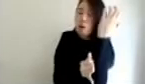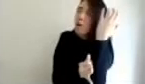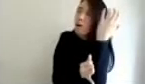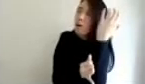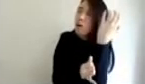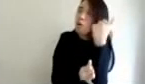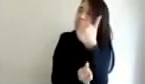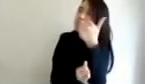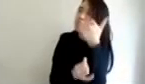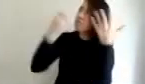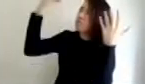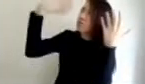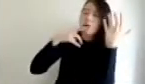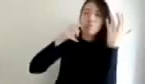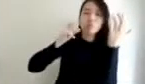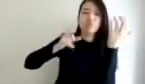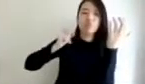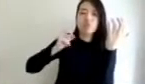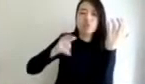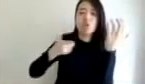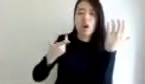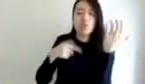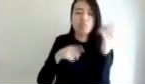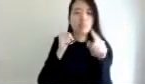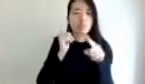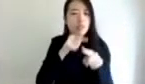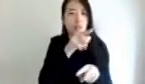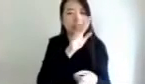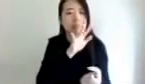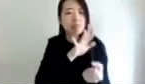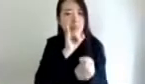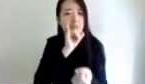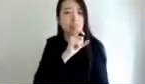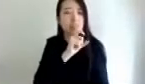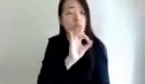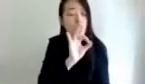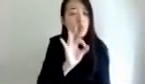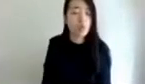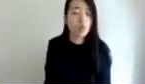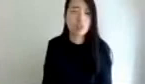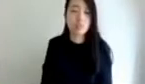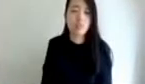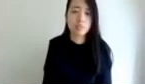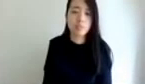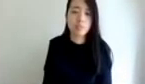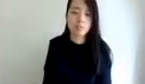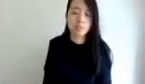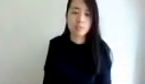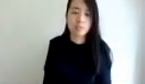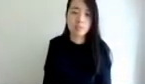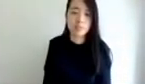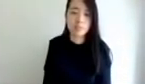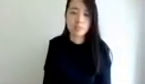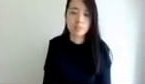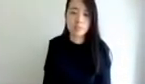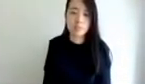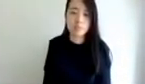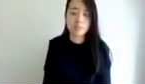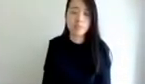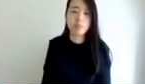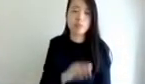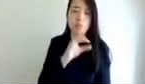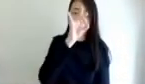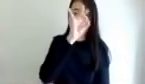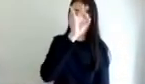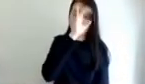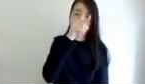喎。咁佢有冇啲咩問題咧？咁樣 有乜嘢？ 咁原來咧喺呢棵樹咧，